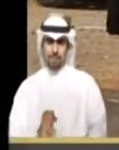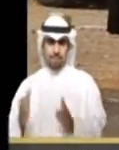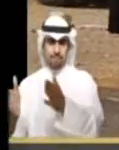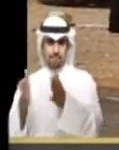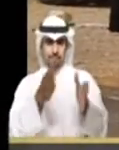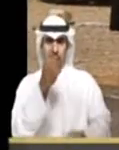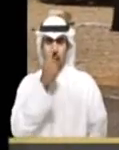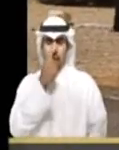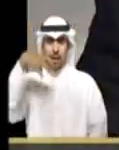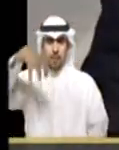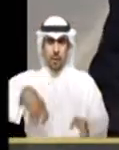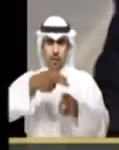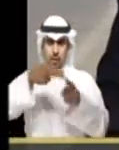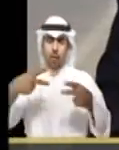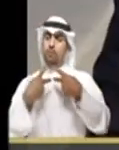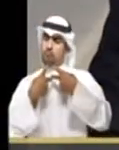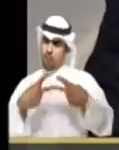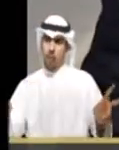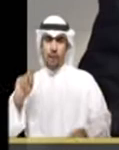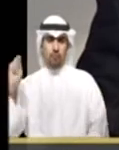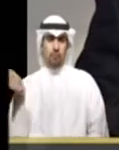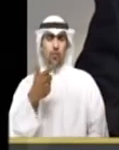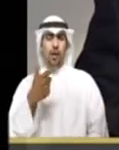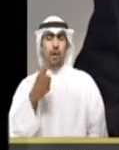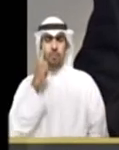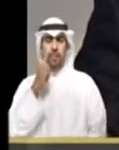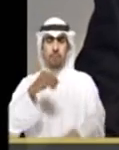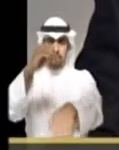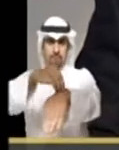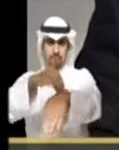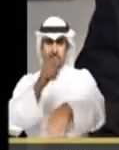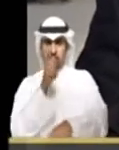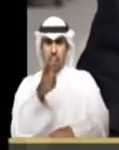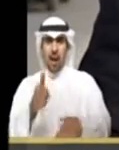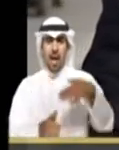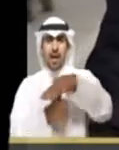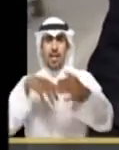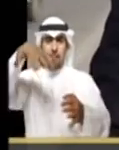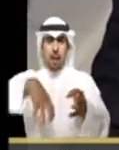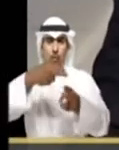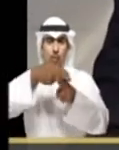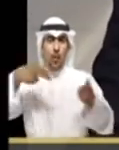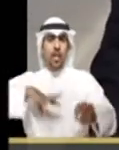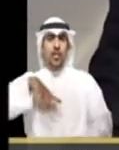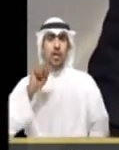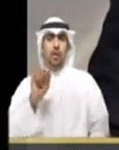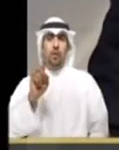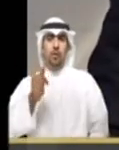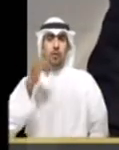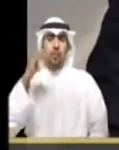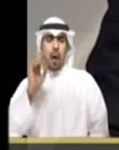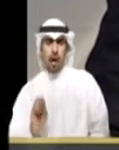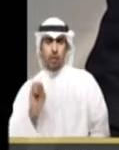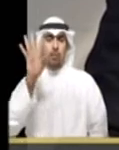عاجلة لتوجيهات قائد العمل الإنساني حضرة صاحب السمو أمير البلاد الشيخ صباح الأحمد الجابر الصباح حفظه الله ورعاه